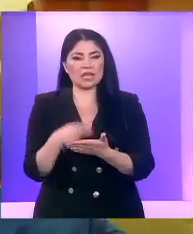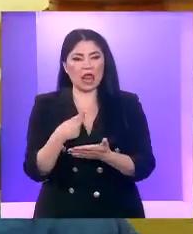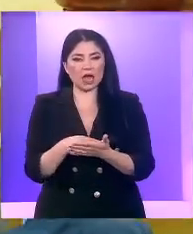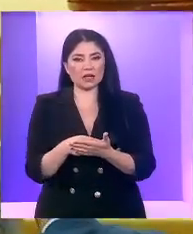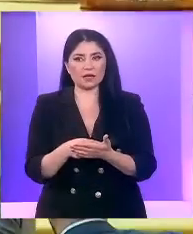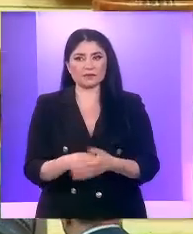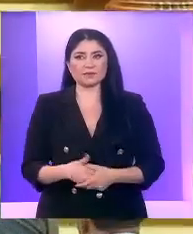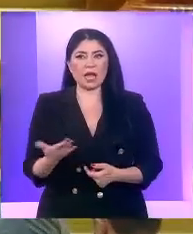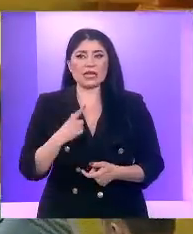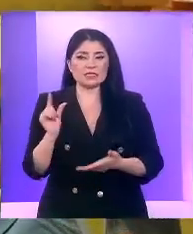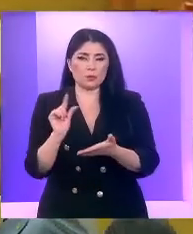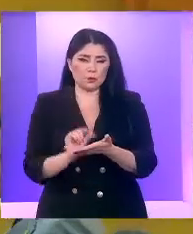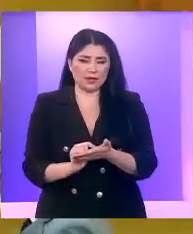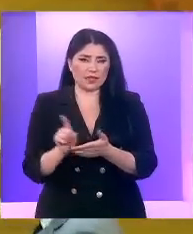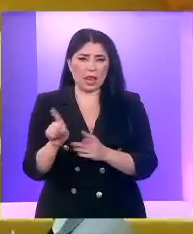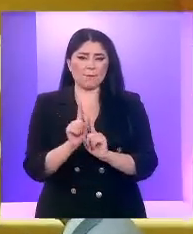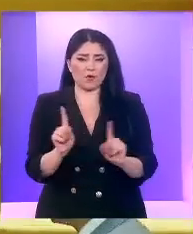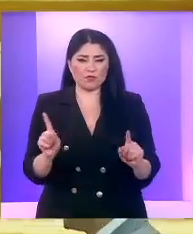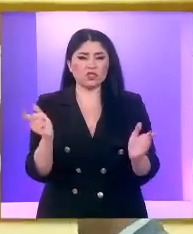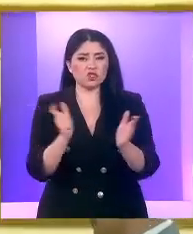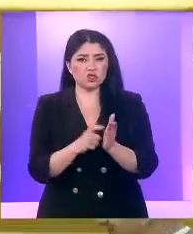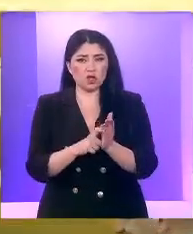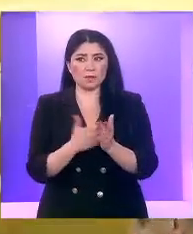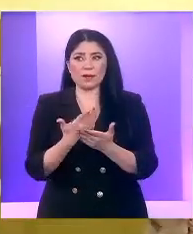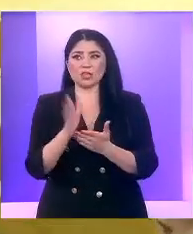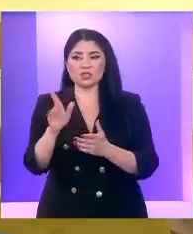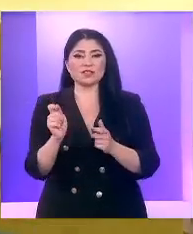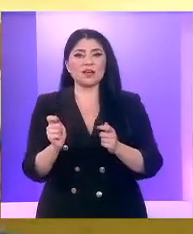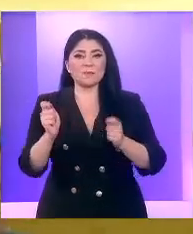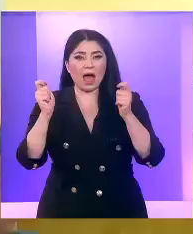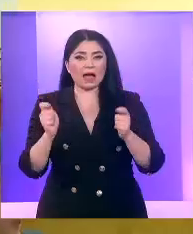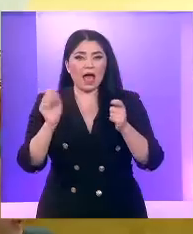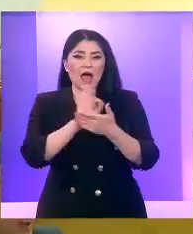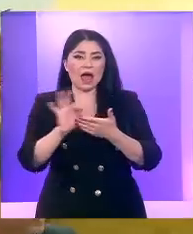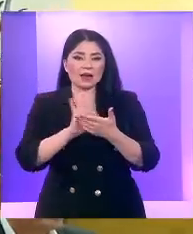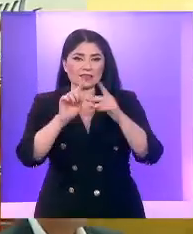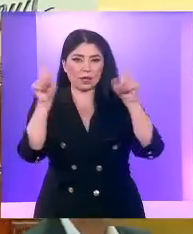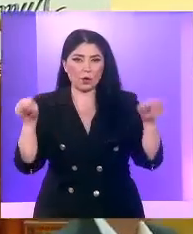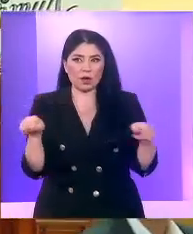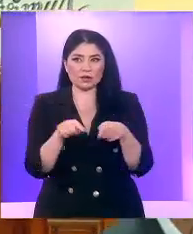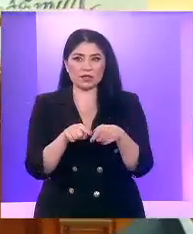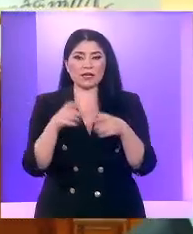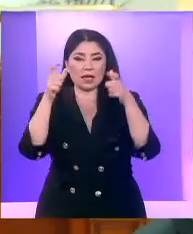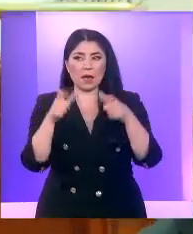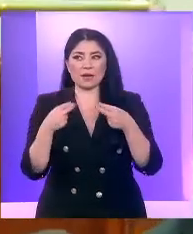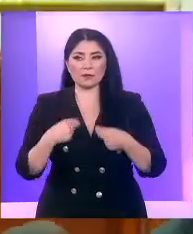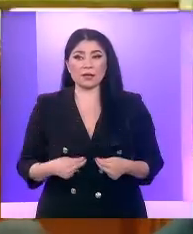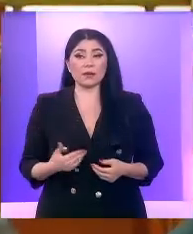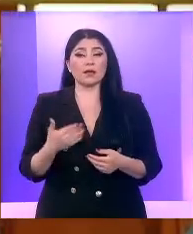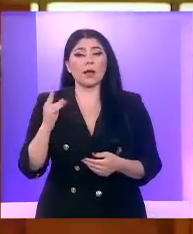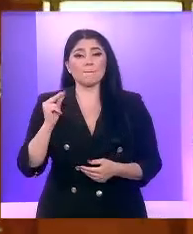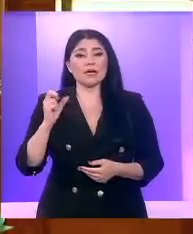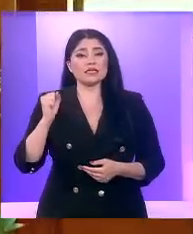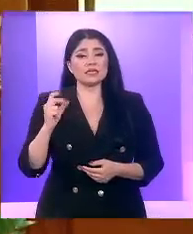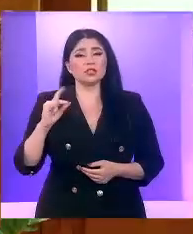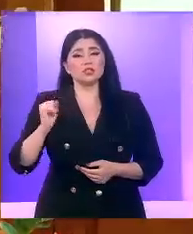salariile care sunt mici. Cer prin acest manifest pe care îl fac în Camera Deputaților ca Partidul Social Democrat